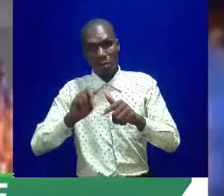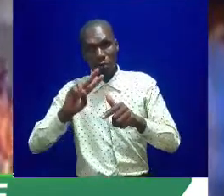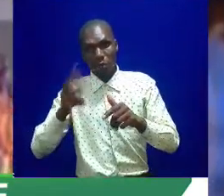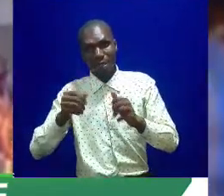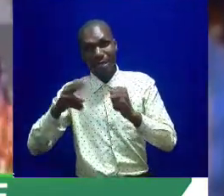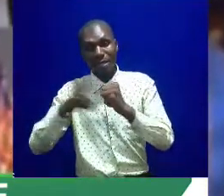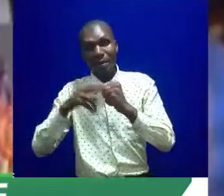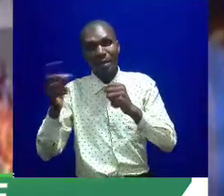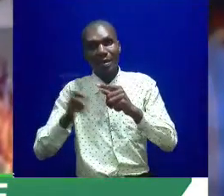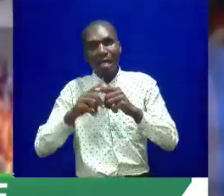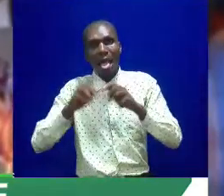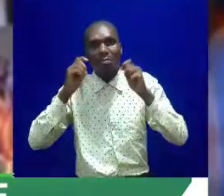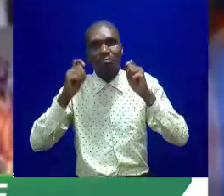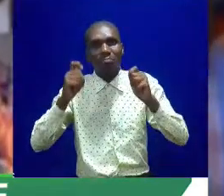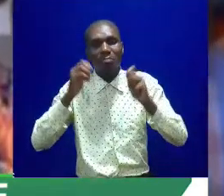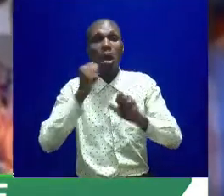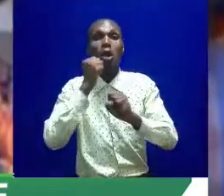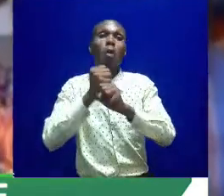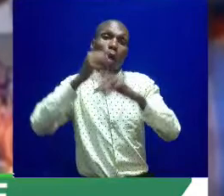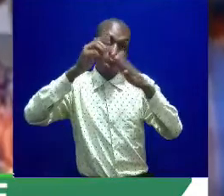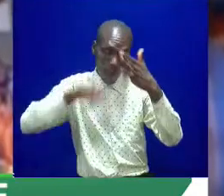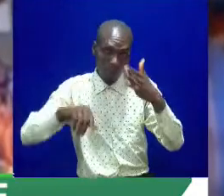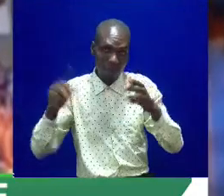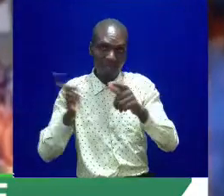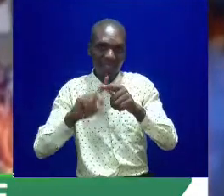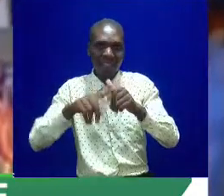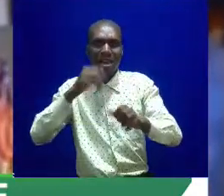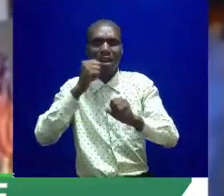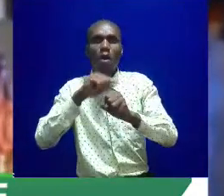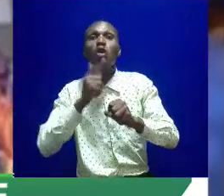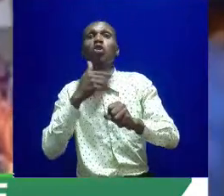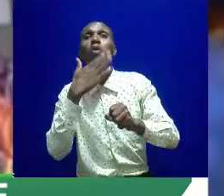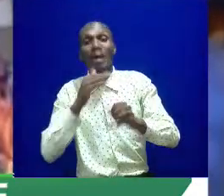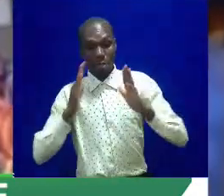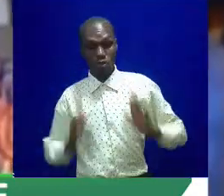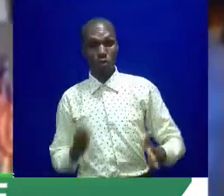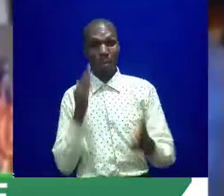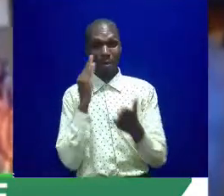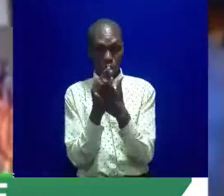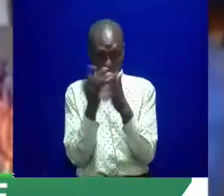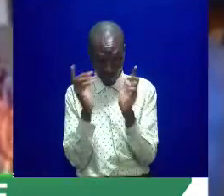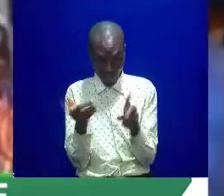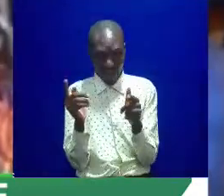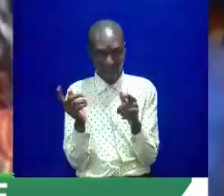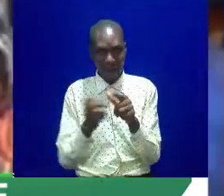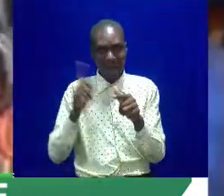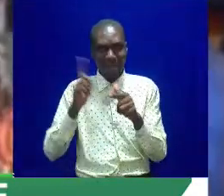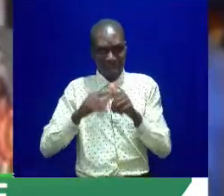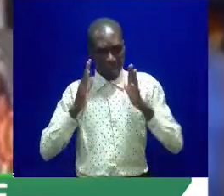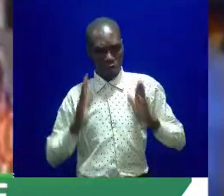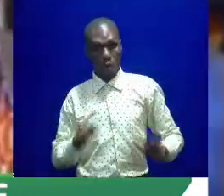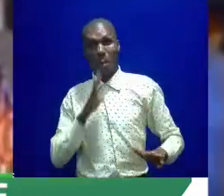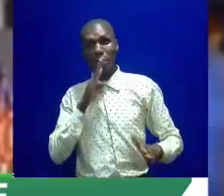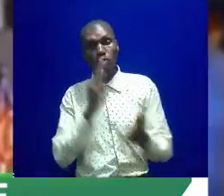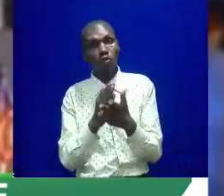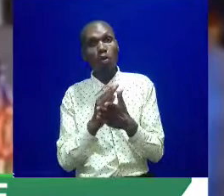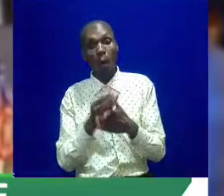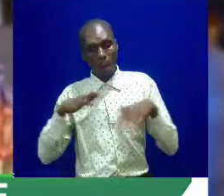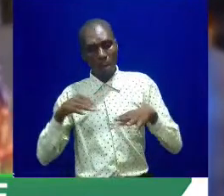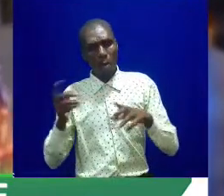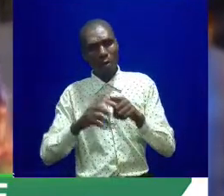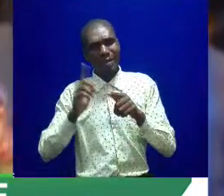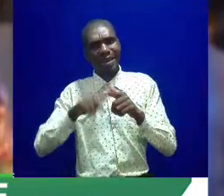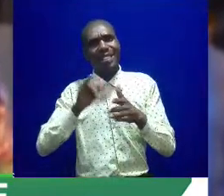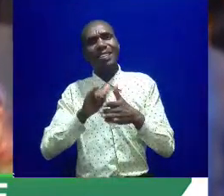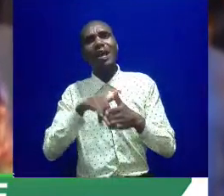2007 alikuwa anaandamana kufanya nini? Alikuwa anataka haki, si ni kweli? Haki ya wananchi, si ni kweli? Na hiyo